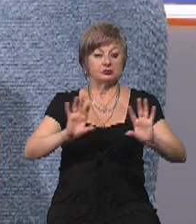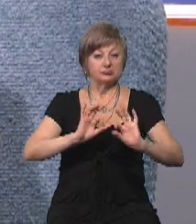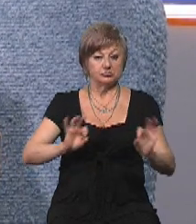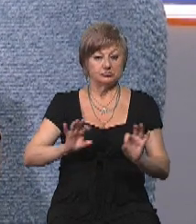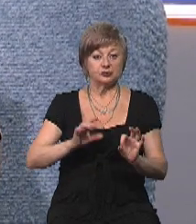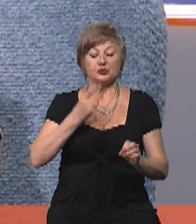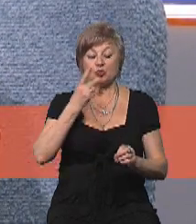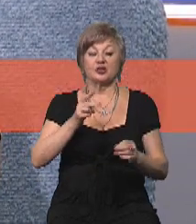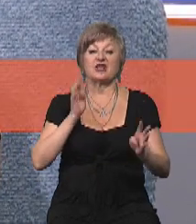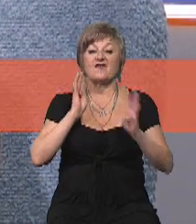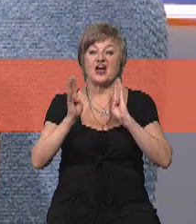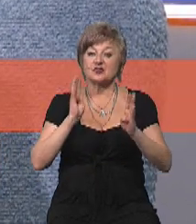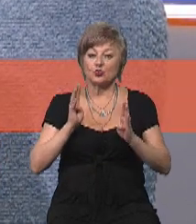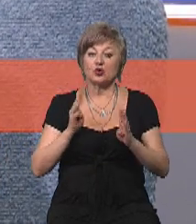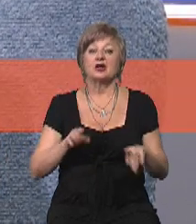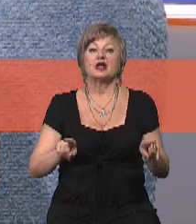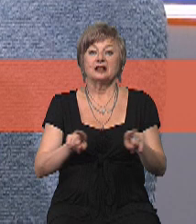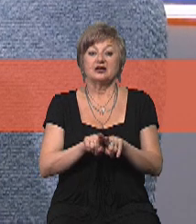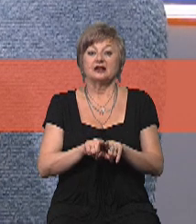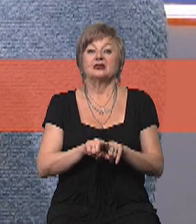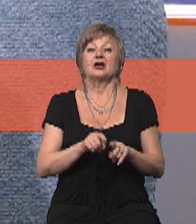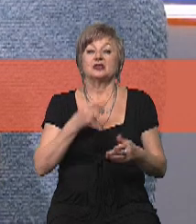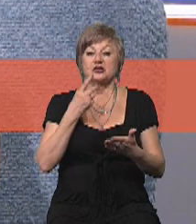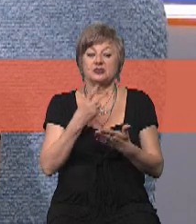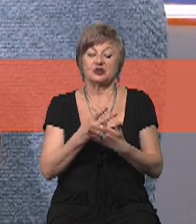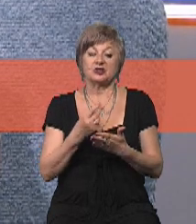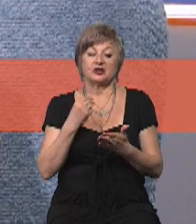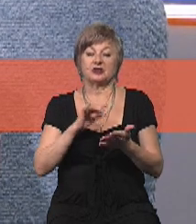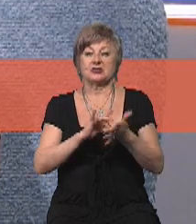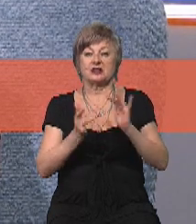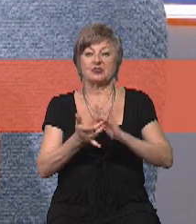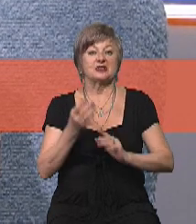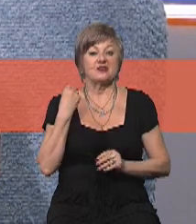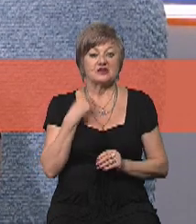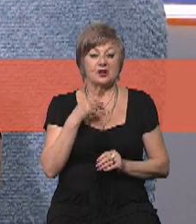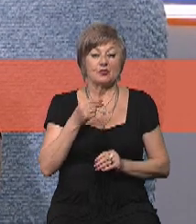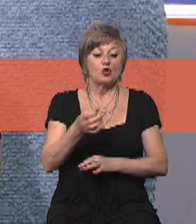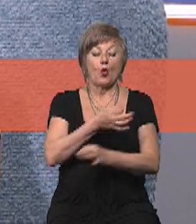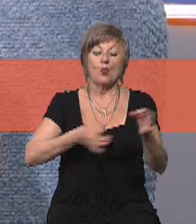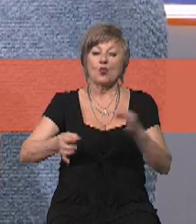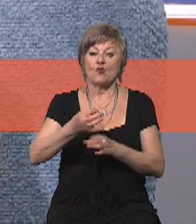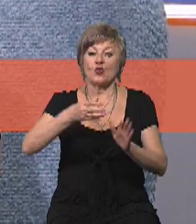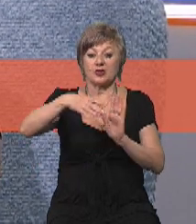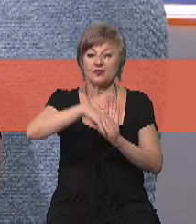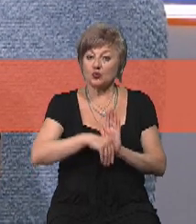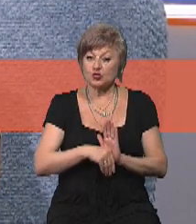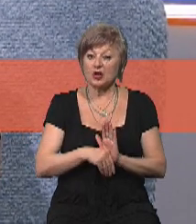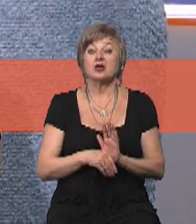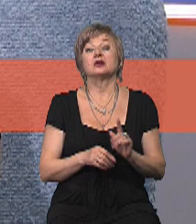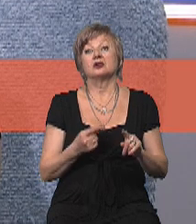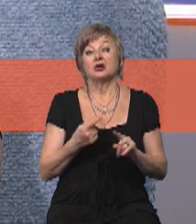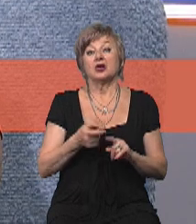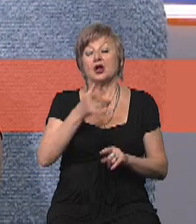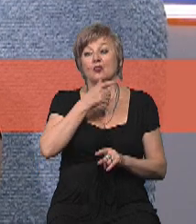у Фейсбуці, а також на нашому сайті UA Запоріжжя. Долучайтеся до обговорень у коментарях, а також телефонуйте нам під